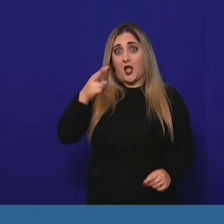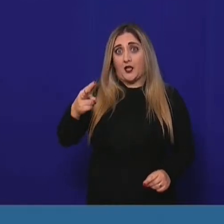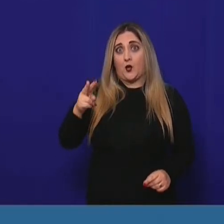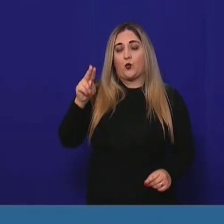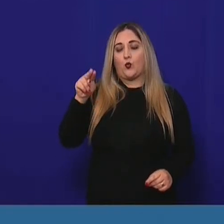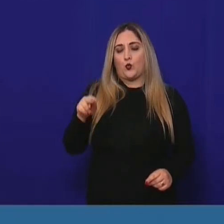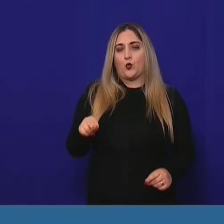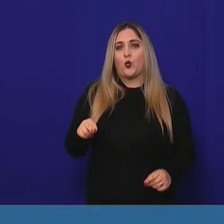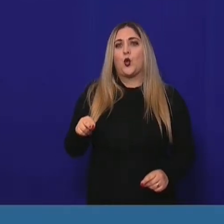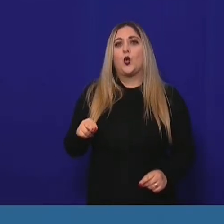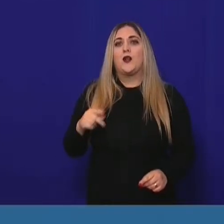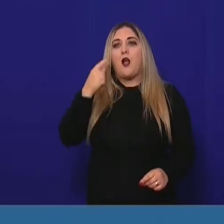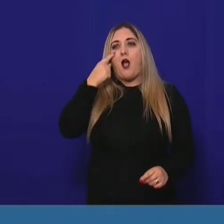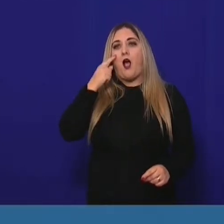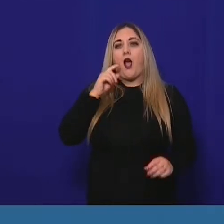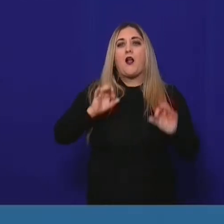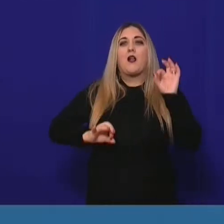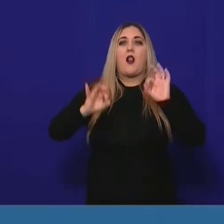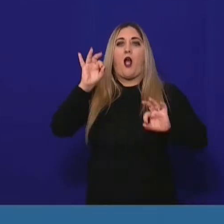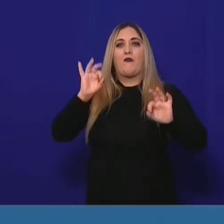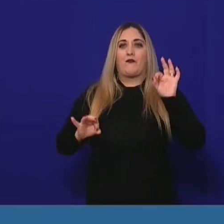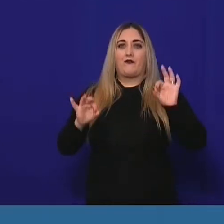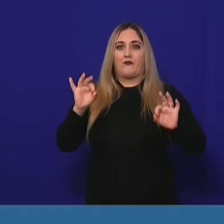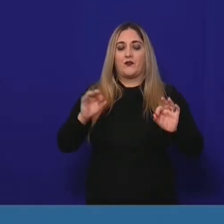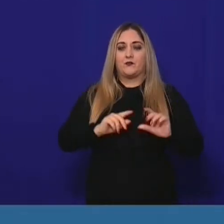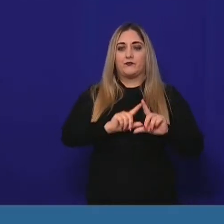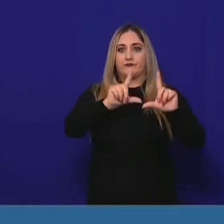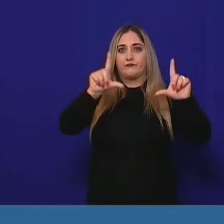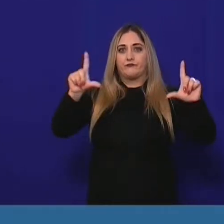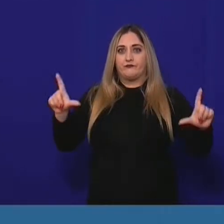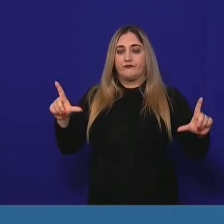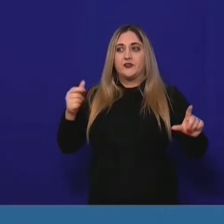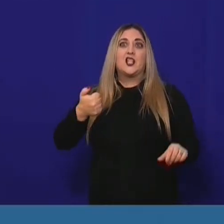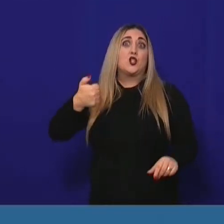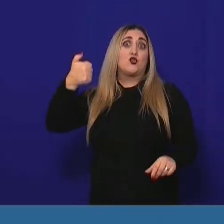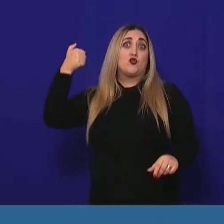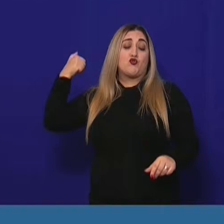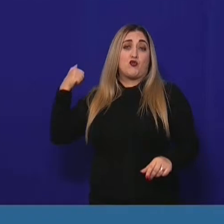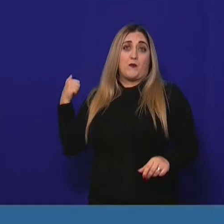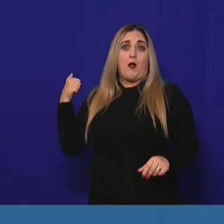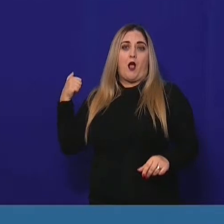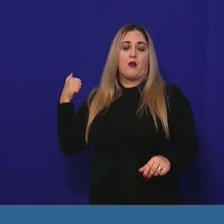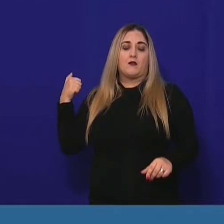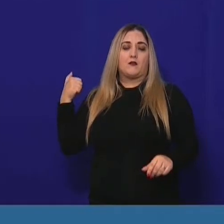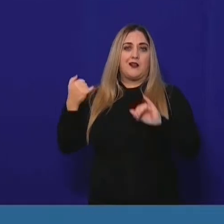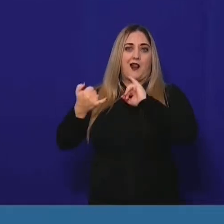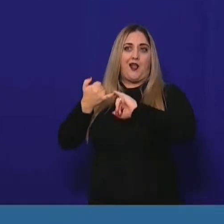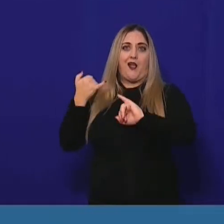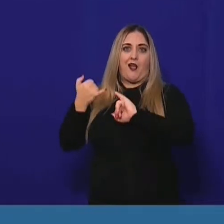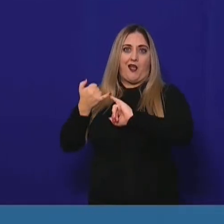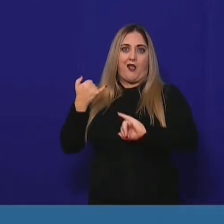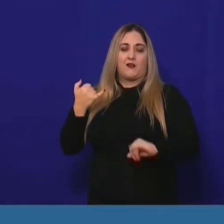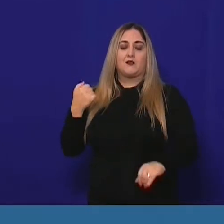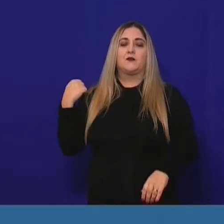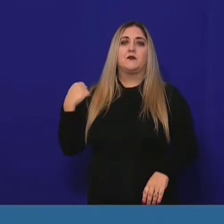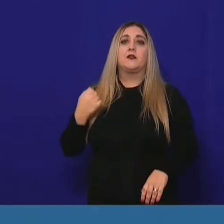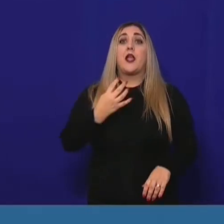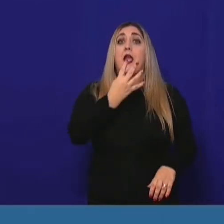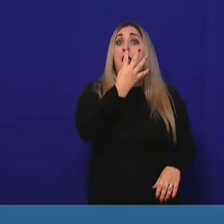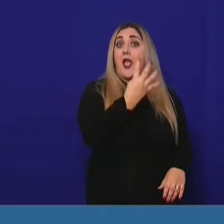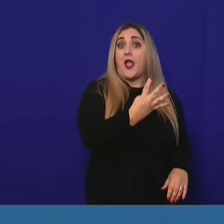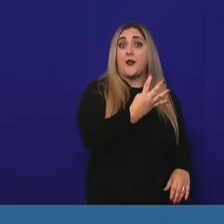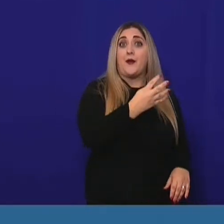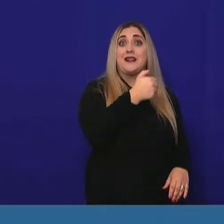mortalità jekk inħarsu mill-aħħar bulletin li kellna nhar il-ġimgħa kellna 4 każijiet bejn 60 u